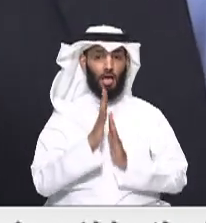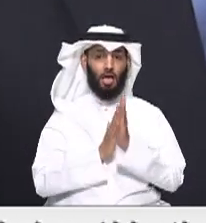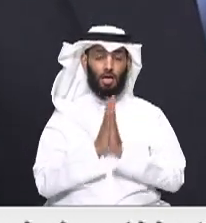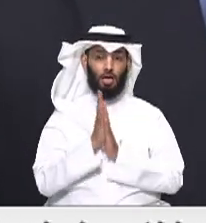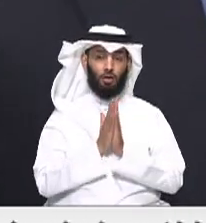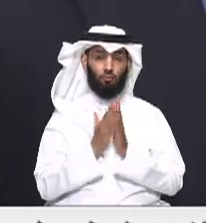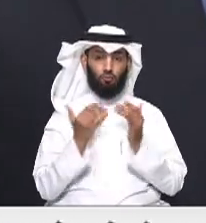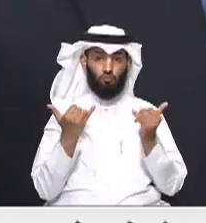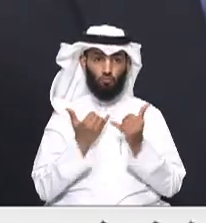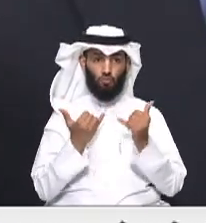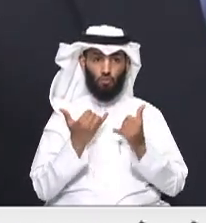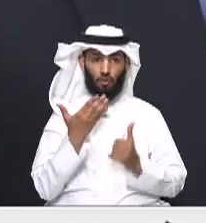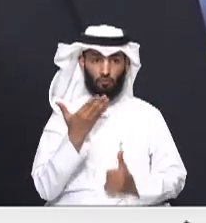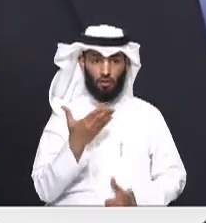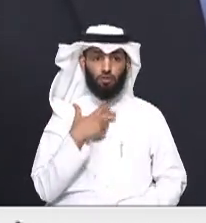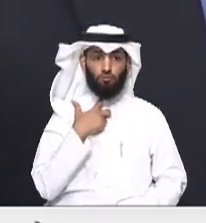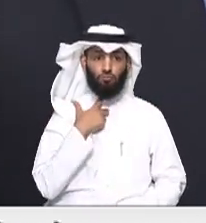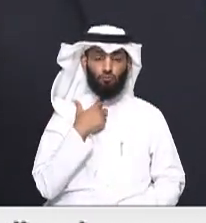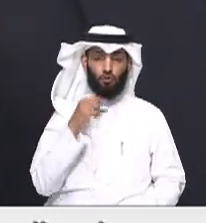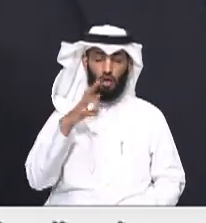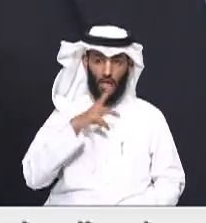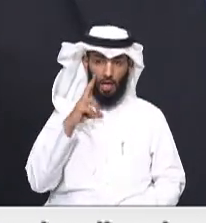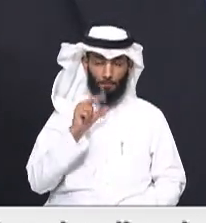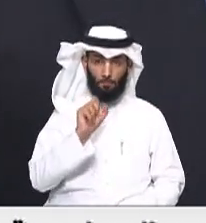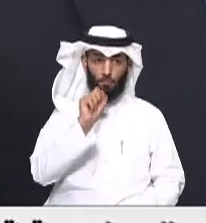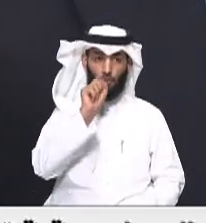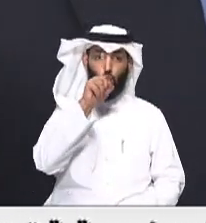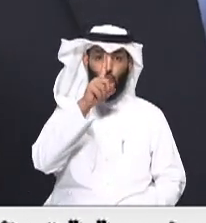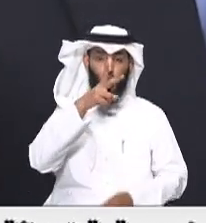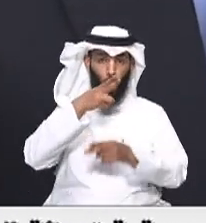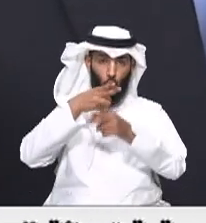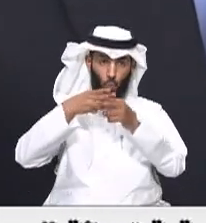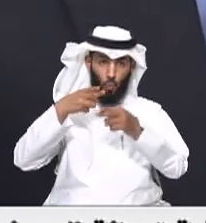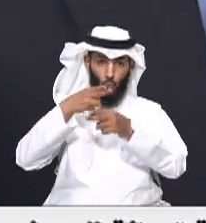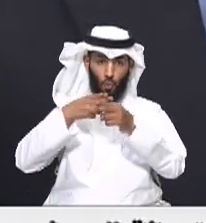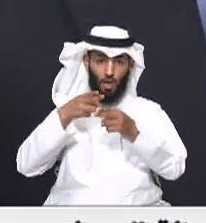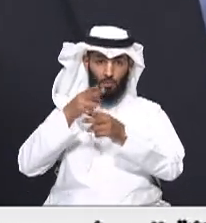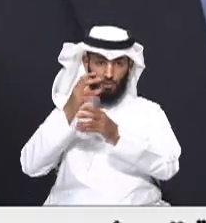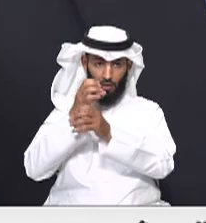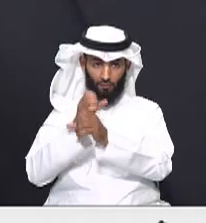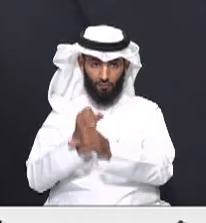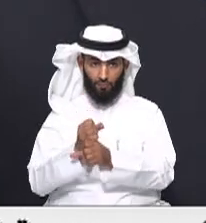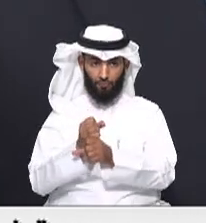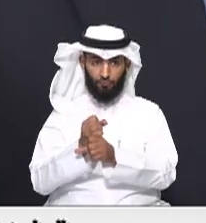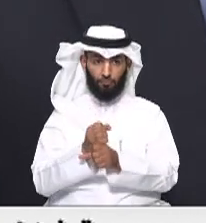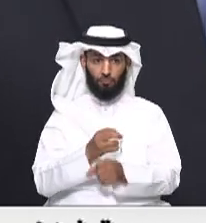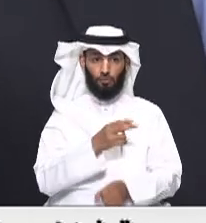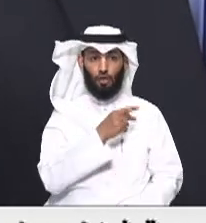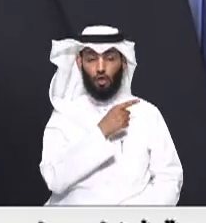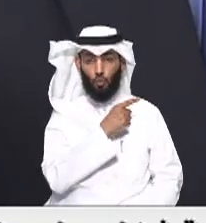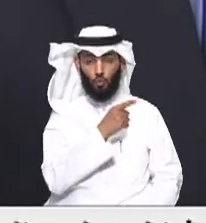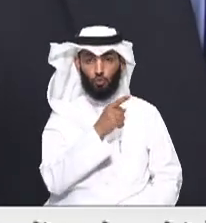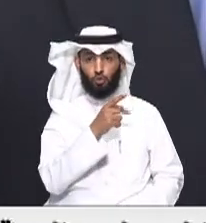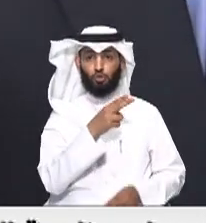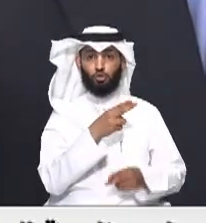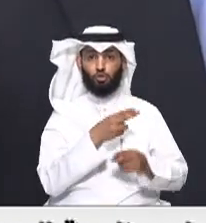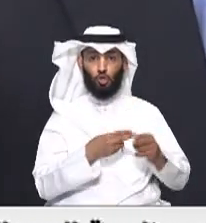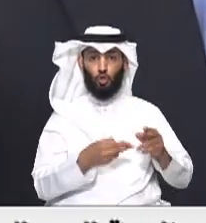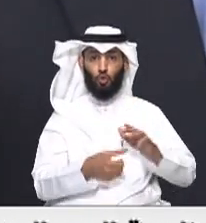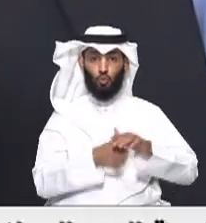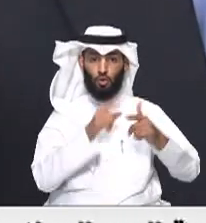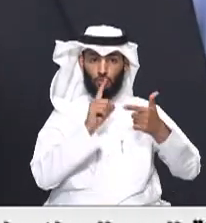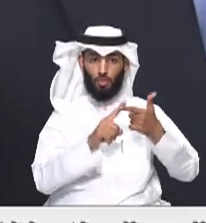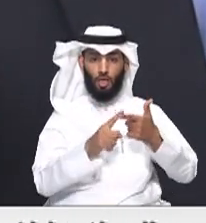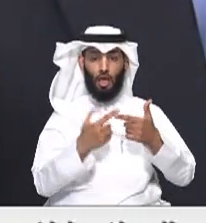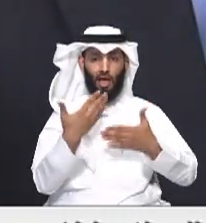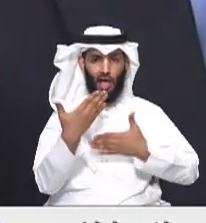لدى العديد من الدول وأولها الكويت، سموه دائما ما يحرص على تقريب وجهات